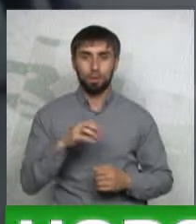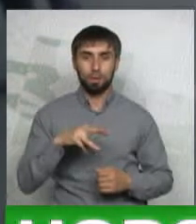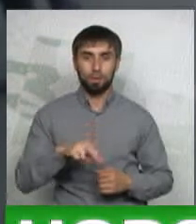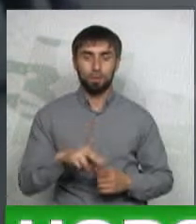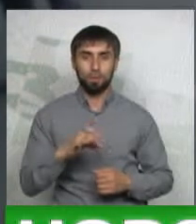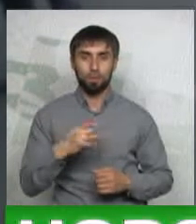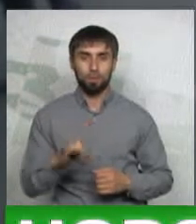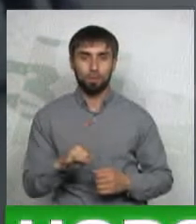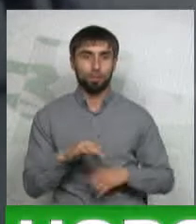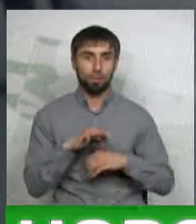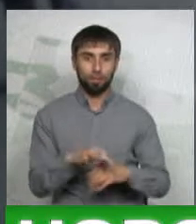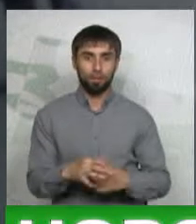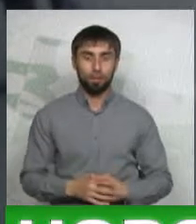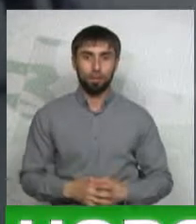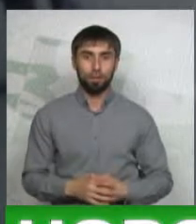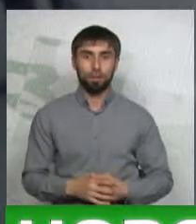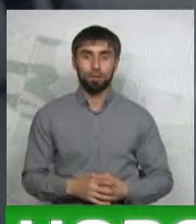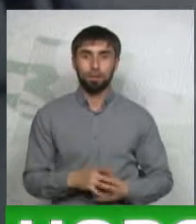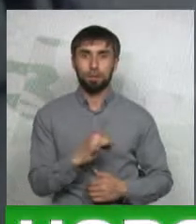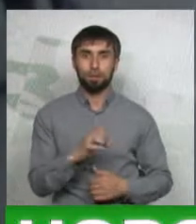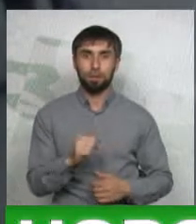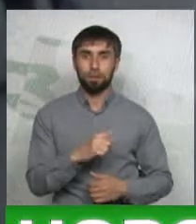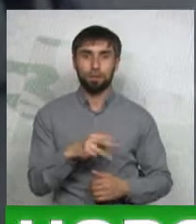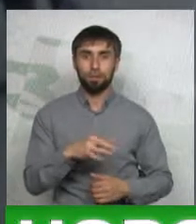«Темстрой». Проводились разметочные